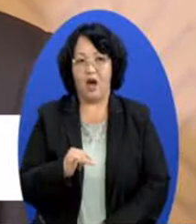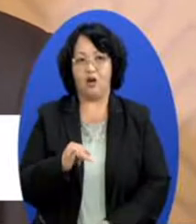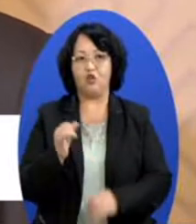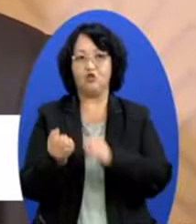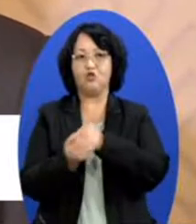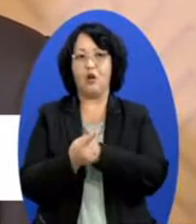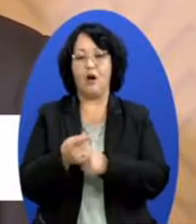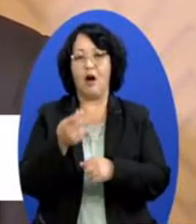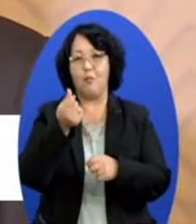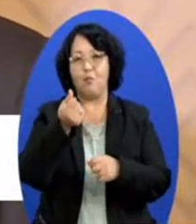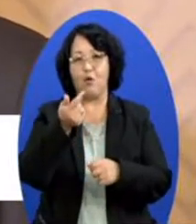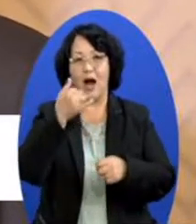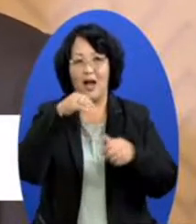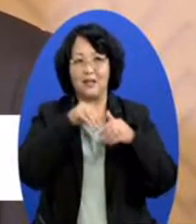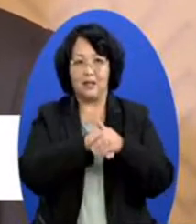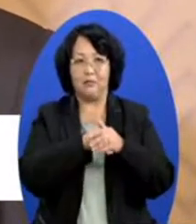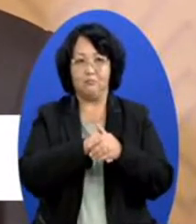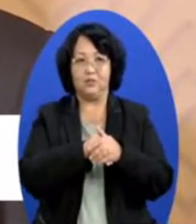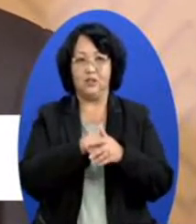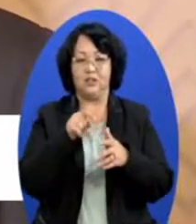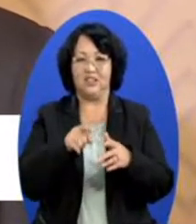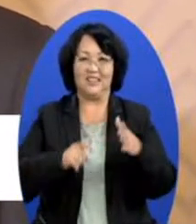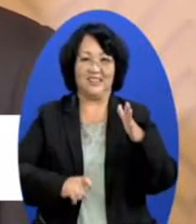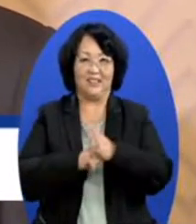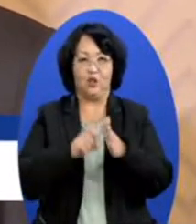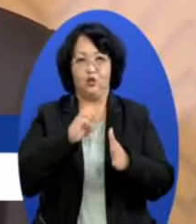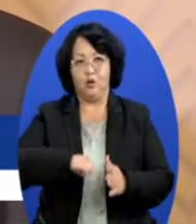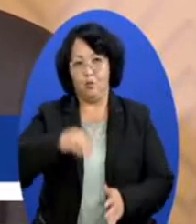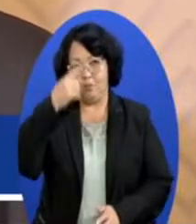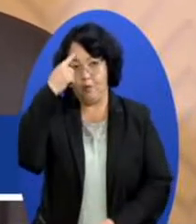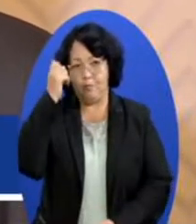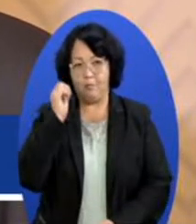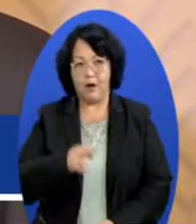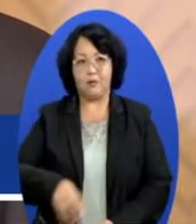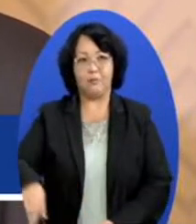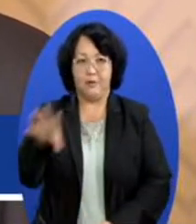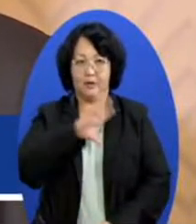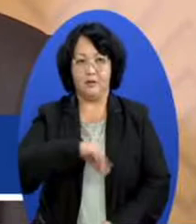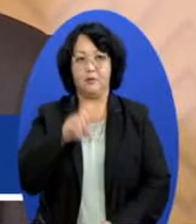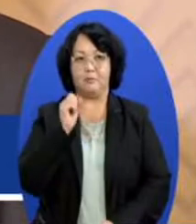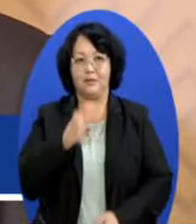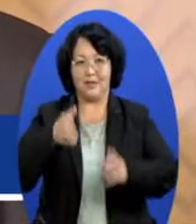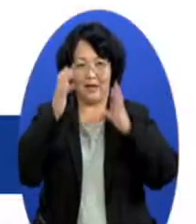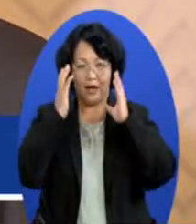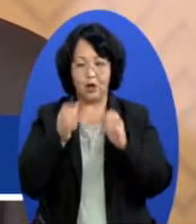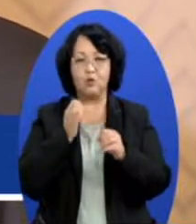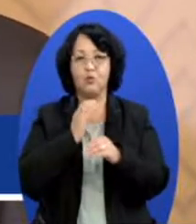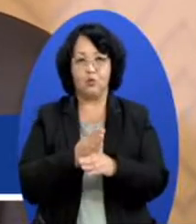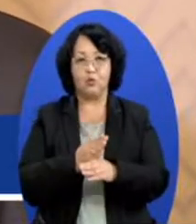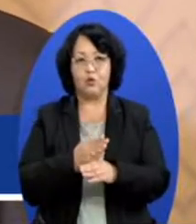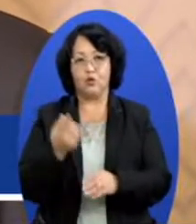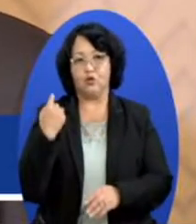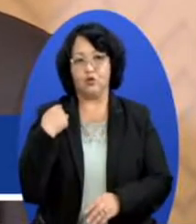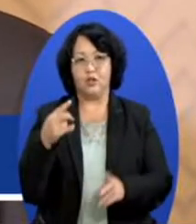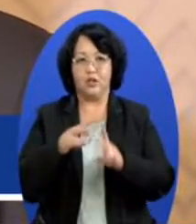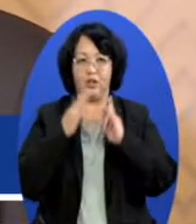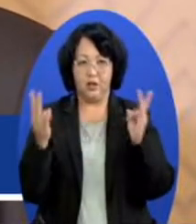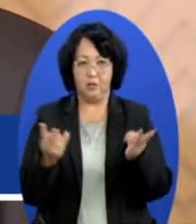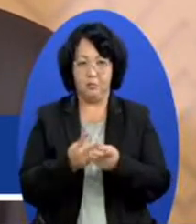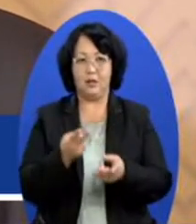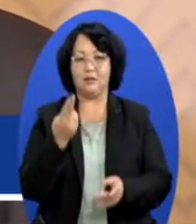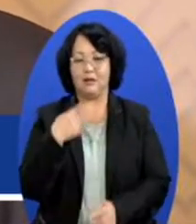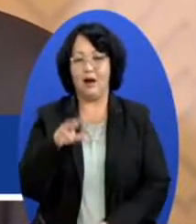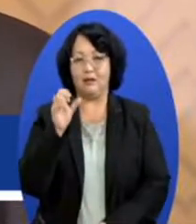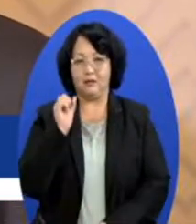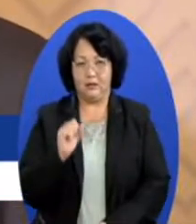ярьдаг. Тэрийг ажиллахаар ингээ хязгаарлах талаар Монгол банк болон бид нар ч гэсэн энэ дээр анхаарал төвлөрүүлнэ. Өчигдөр тэр нийгмийн